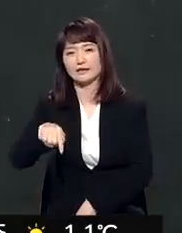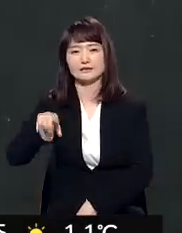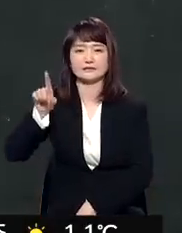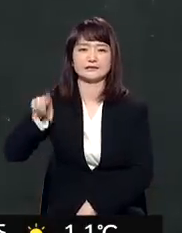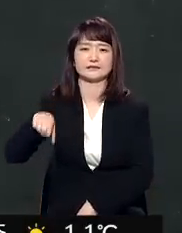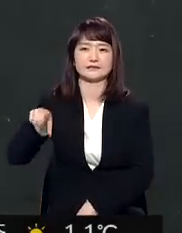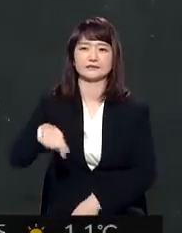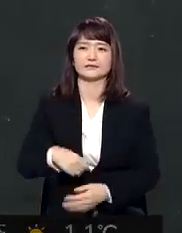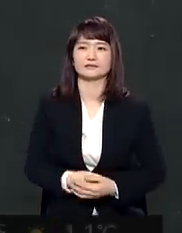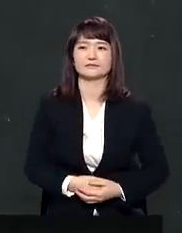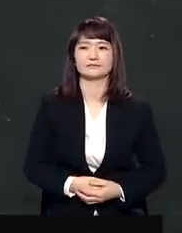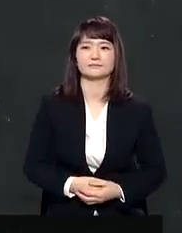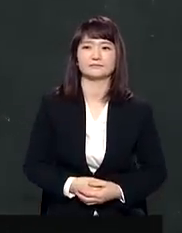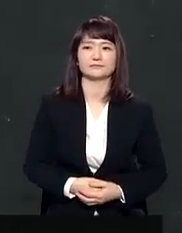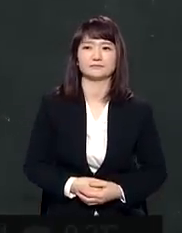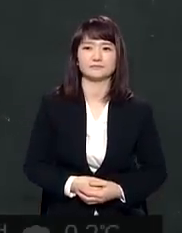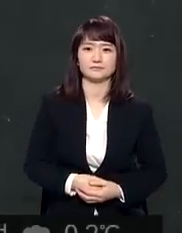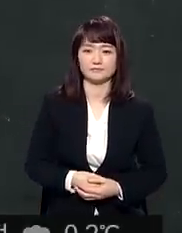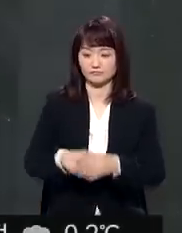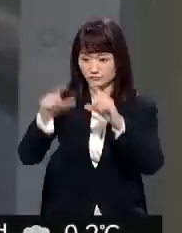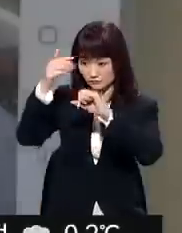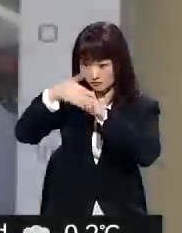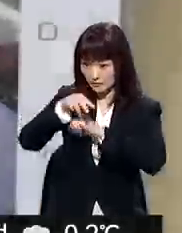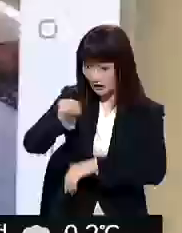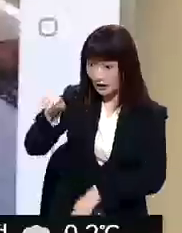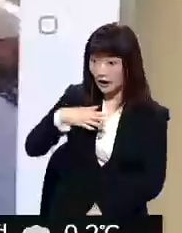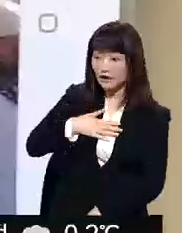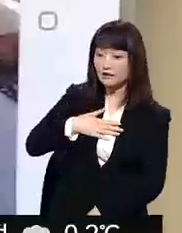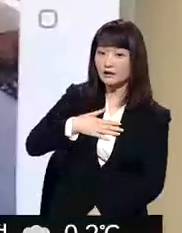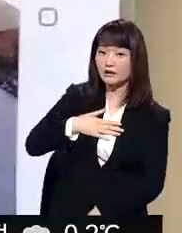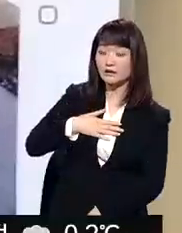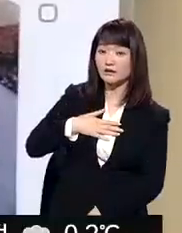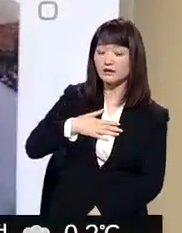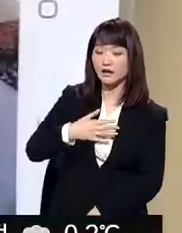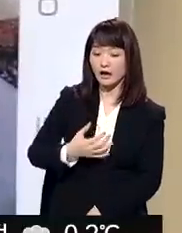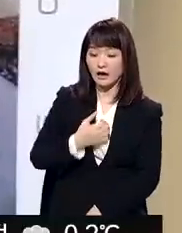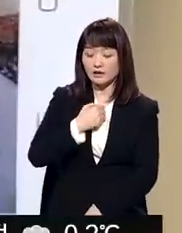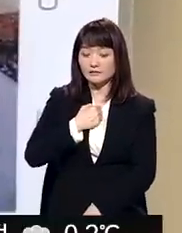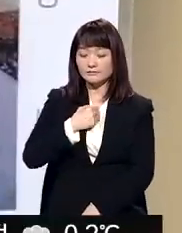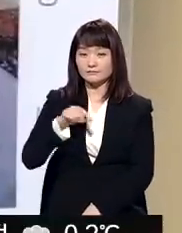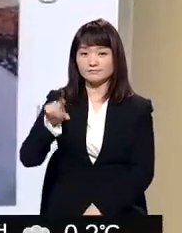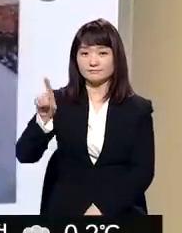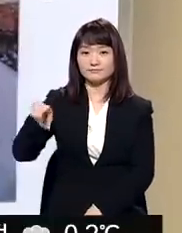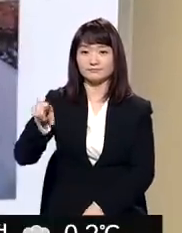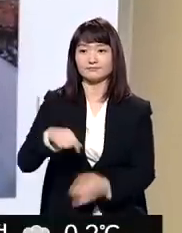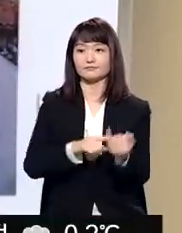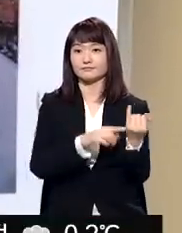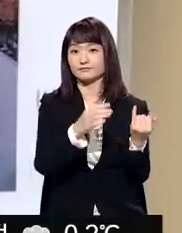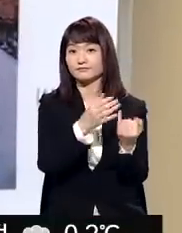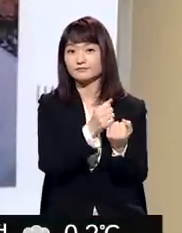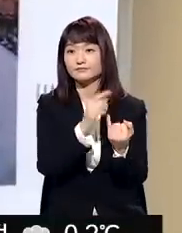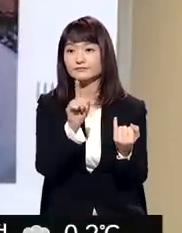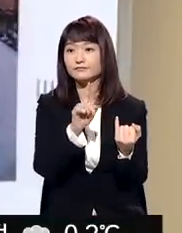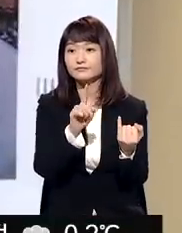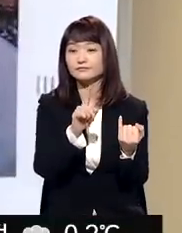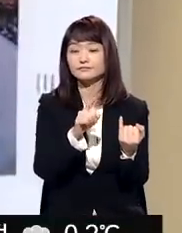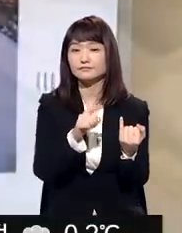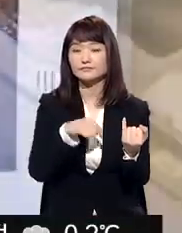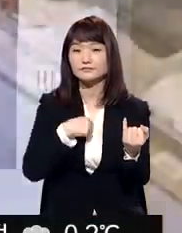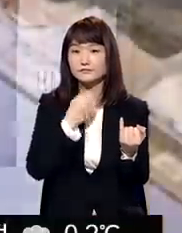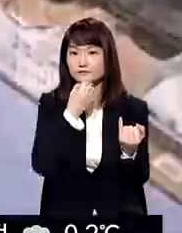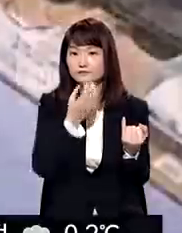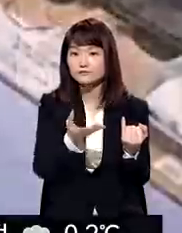아 이걸 봤군요 어머 이거 나 아니야 했던 겁니다 자 팀장님 그래서 저 여성 잡혔습니까 아니면 적어보고